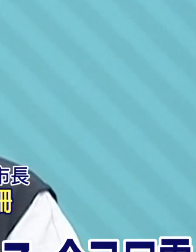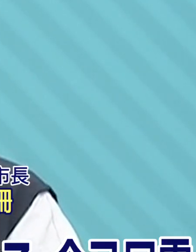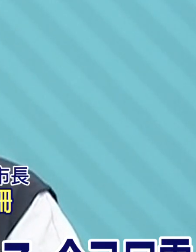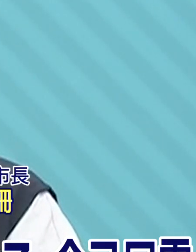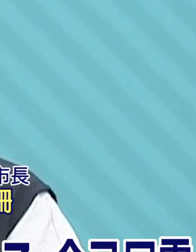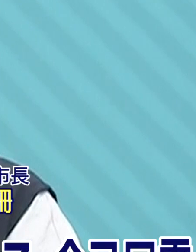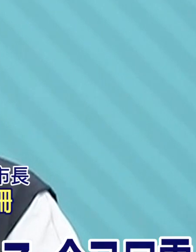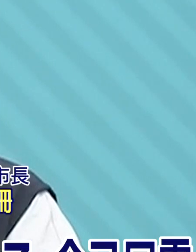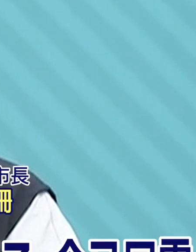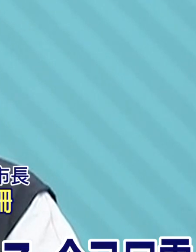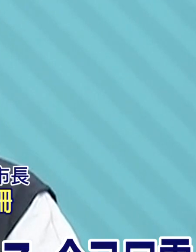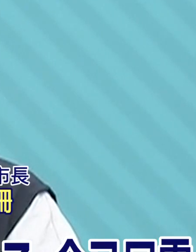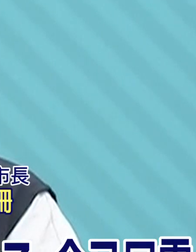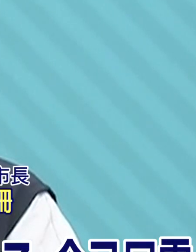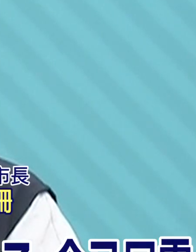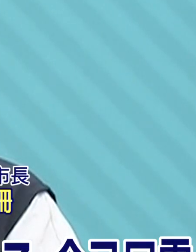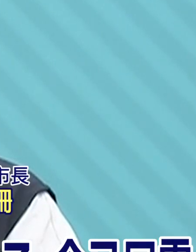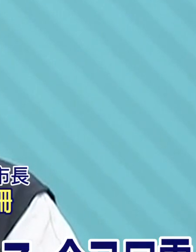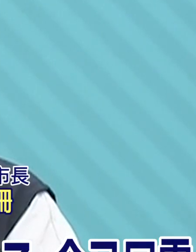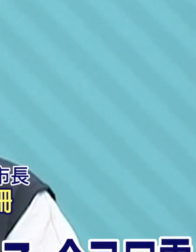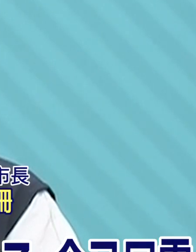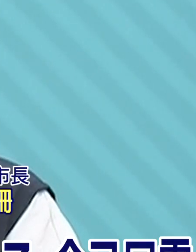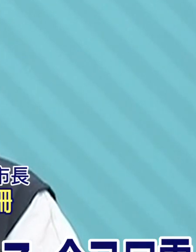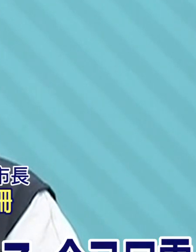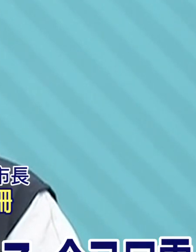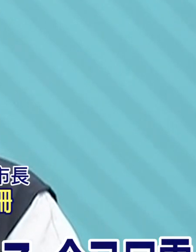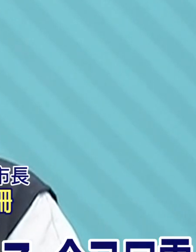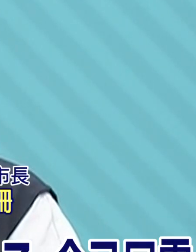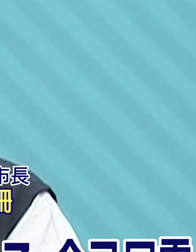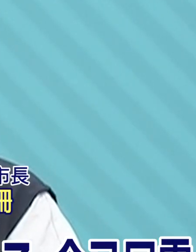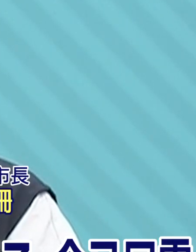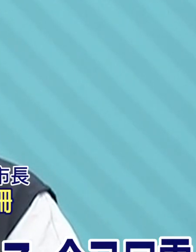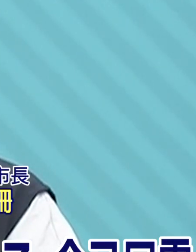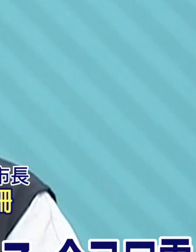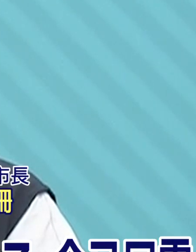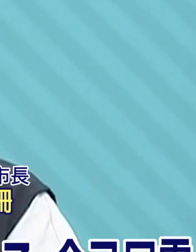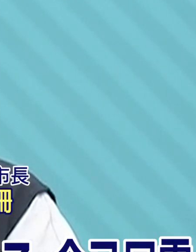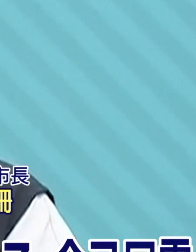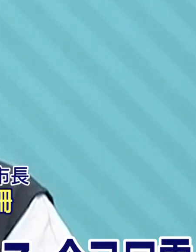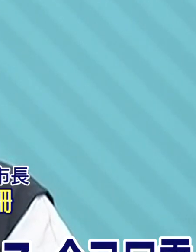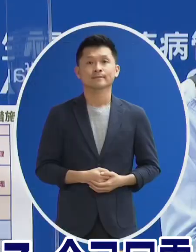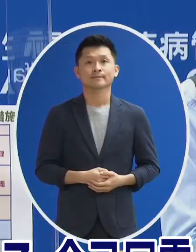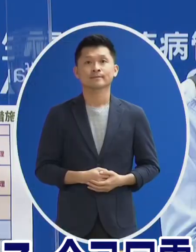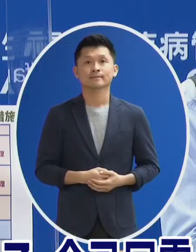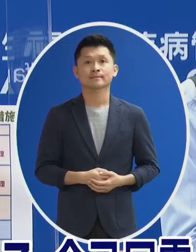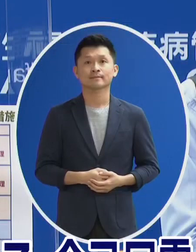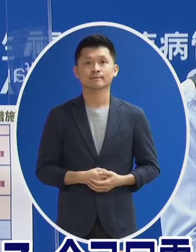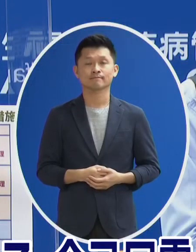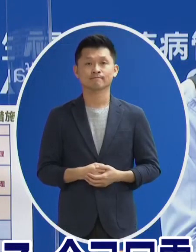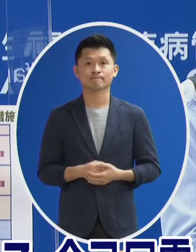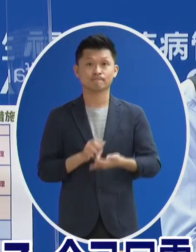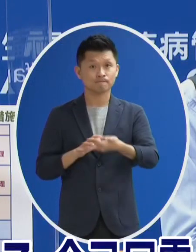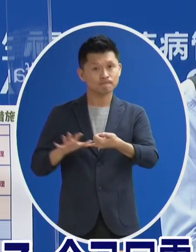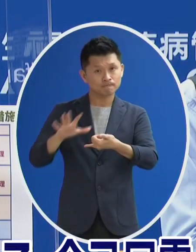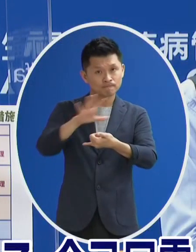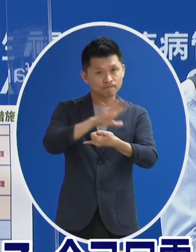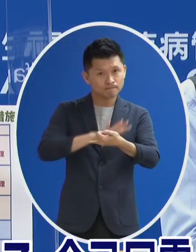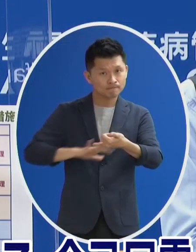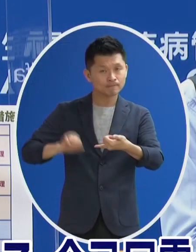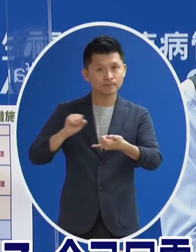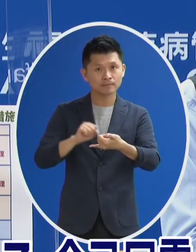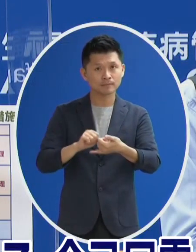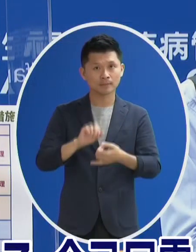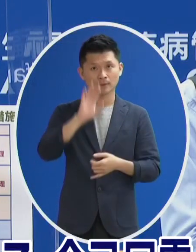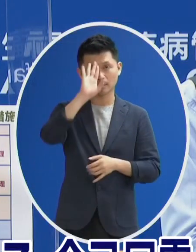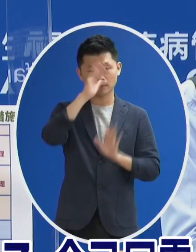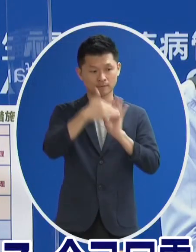多给了我们7000剂，我们接下来也会尽快把它试打完，所以电话上面我们都是互相有联络。 整体来讲大概就是在打疫